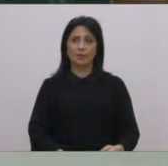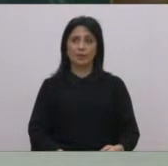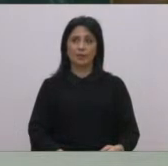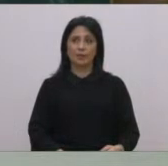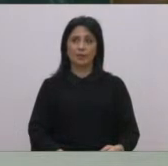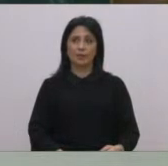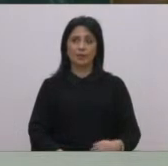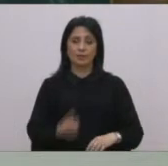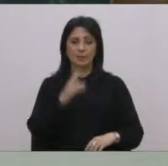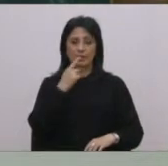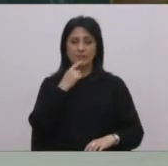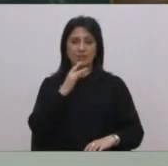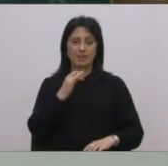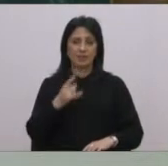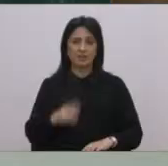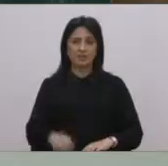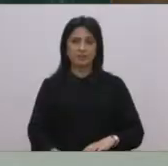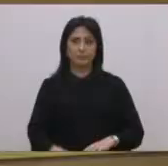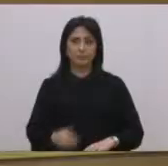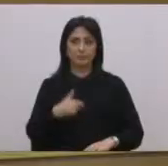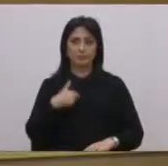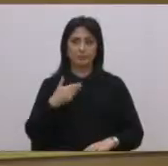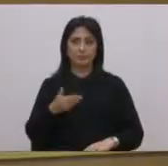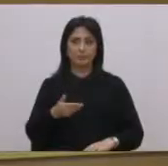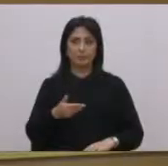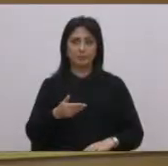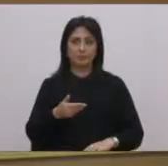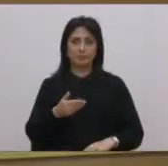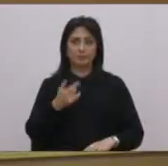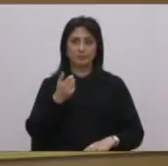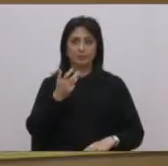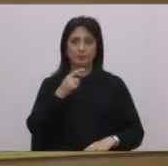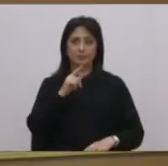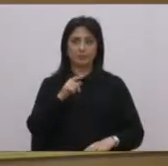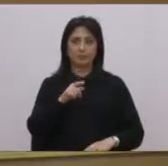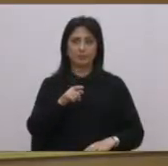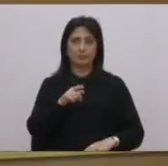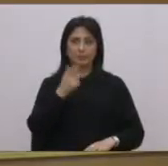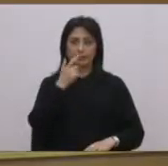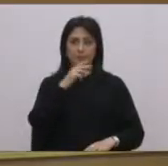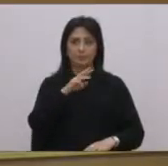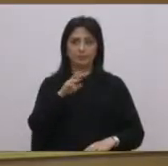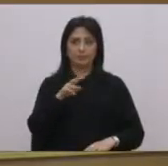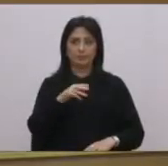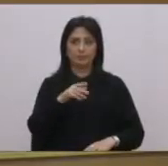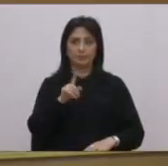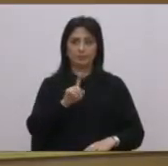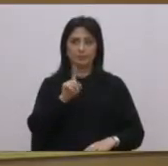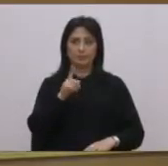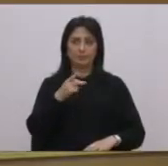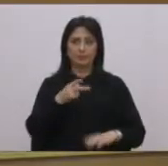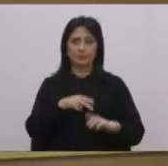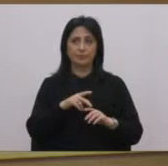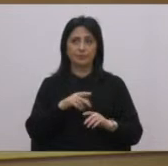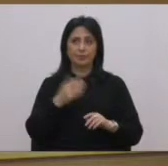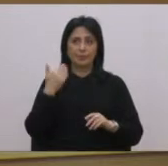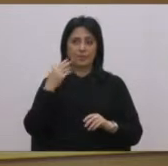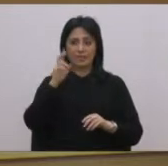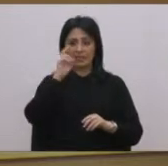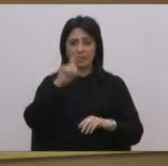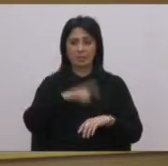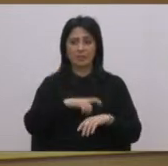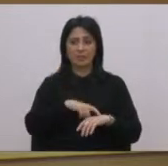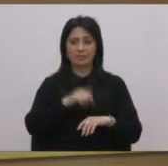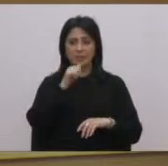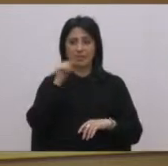ქალბატონი ანა წითლიძე. მოგესალმებით, რამდენიმე კითხვა მაქვს. ბატონ მინისტრო, მოდი დავიწყებ იქიდან, რომ წინა სამთავრობო საარძე